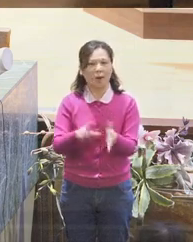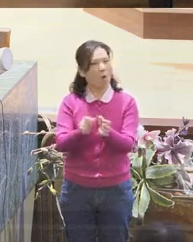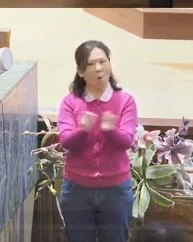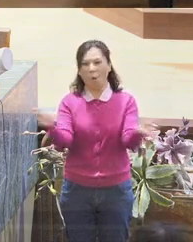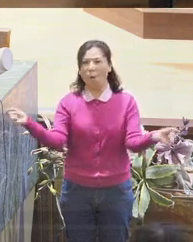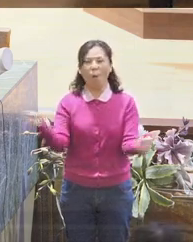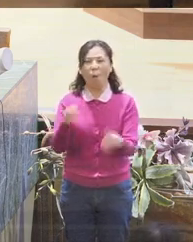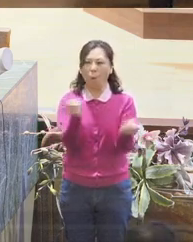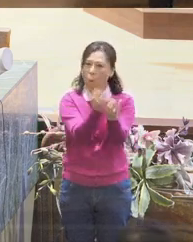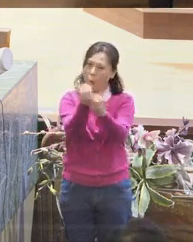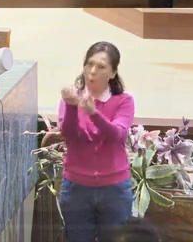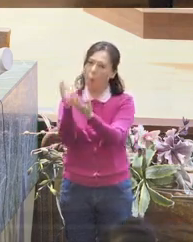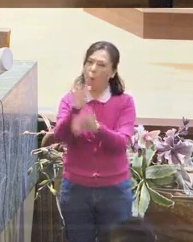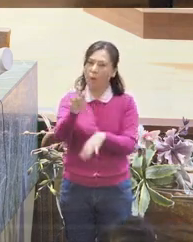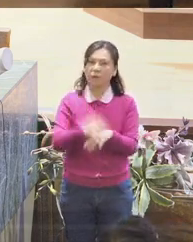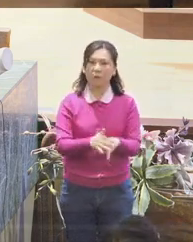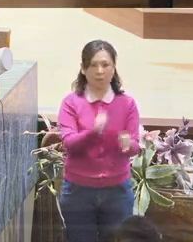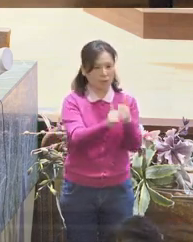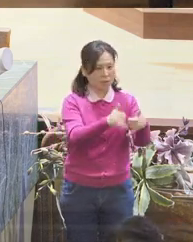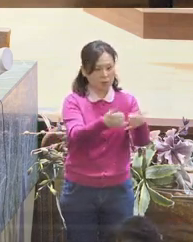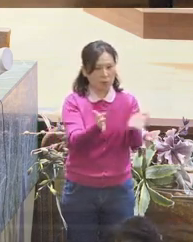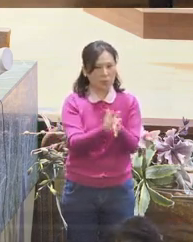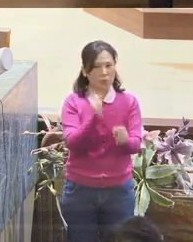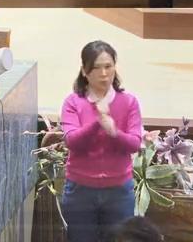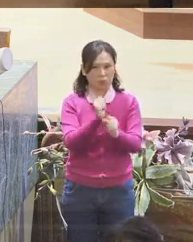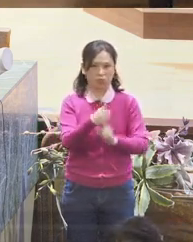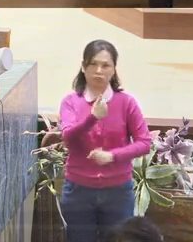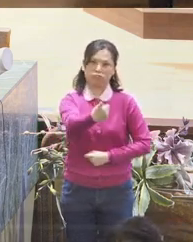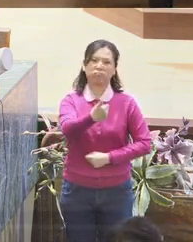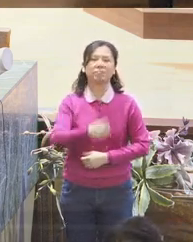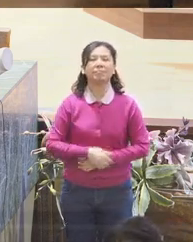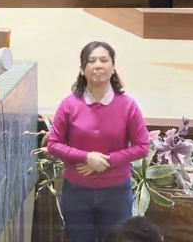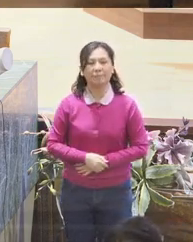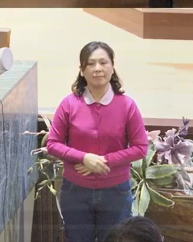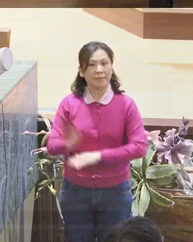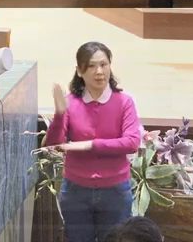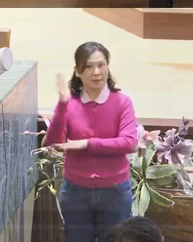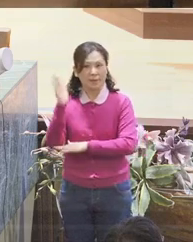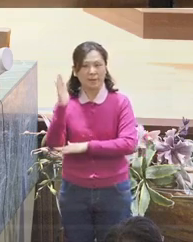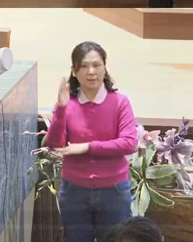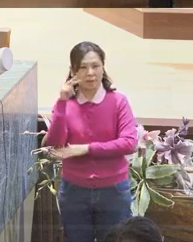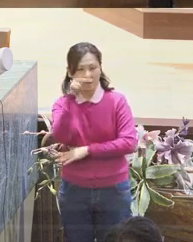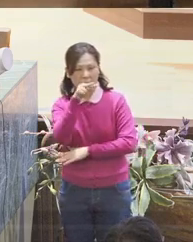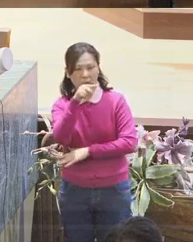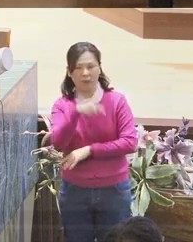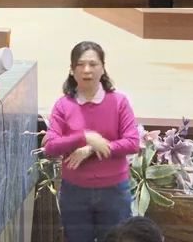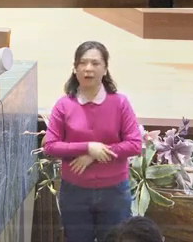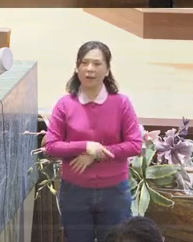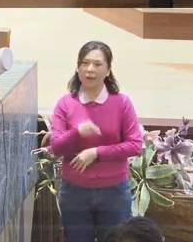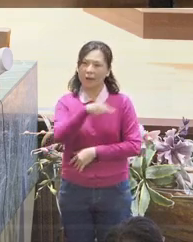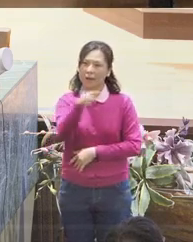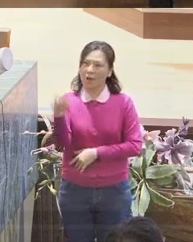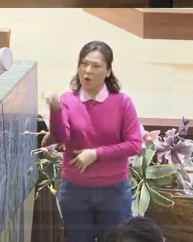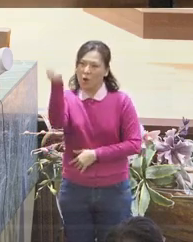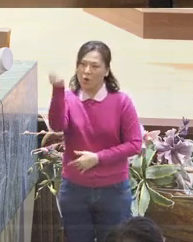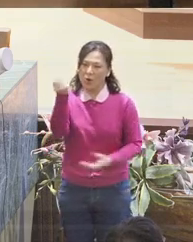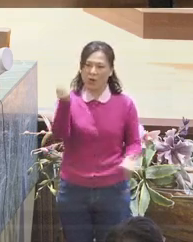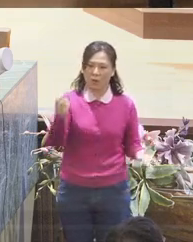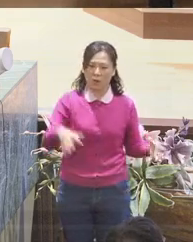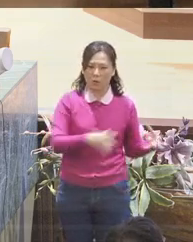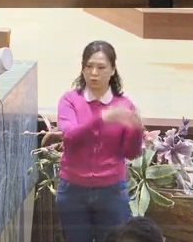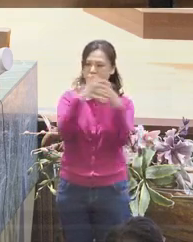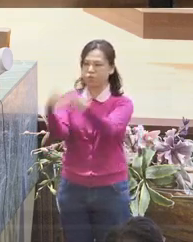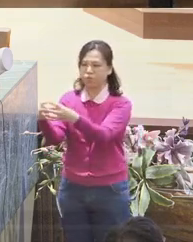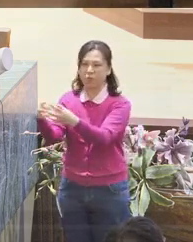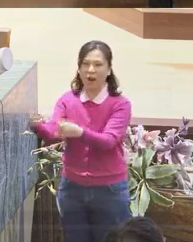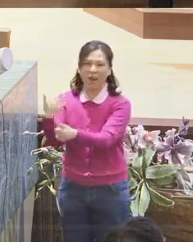是越是由社会部门来做，正当性就越高，也就从政府的角度来看，越不需要把权力集中到政府去，